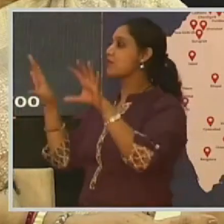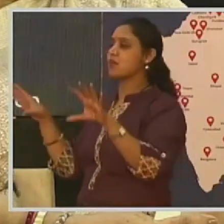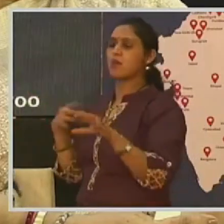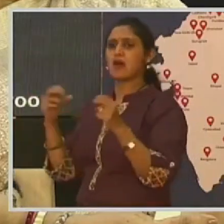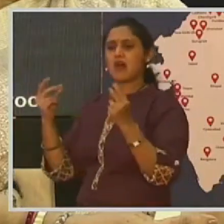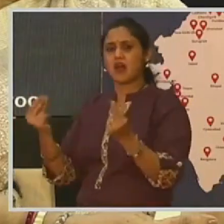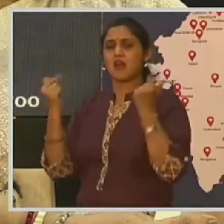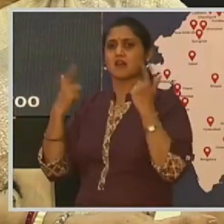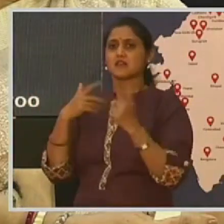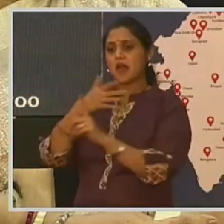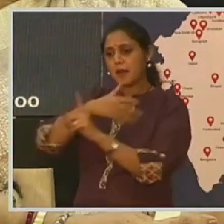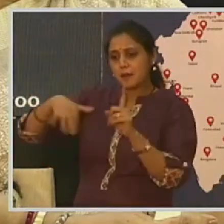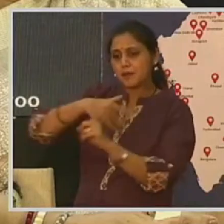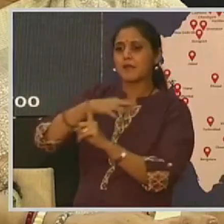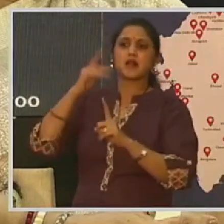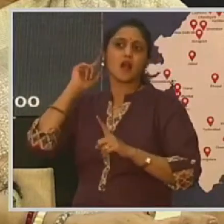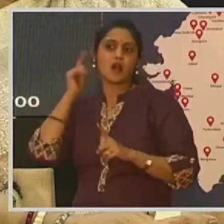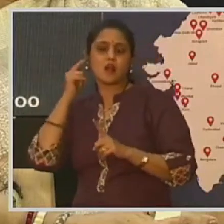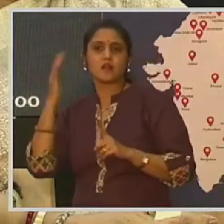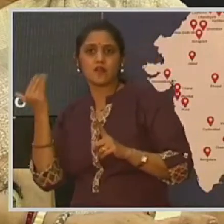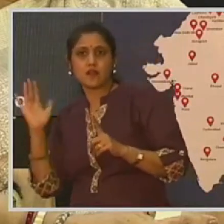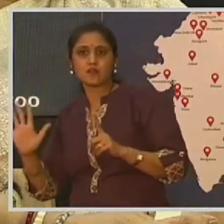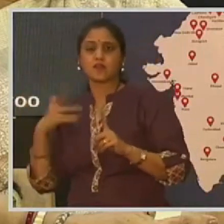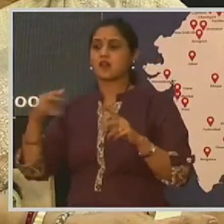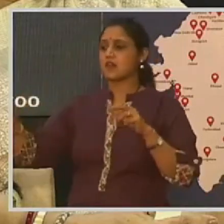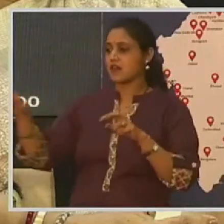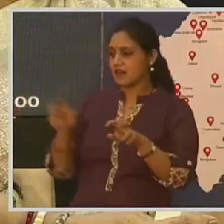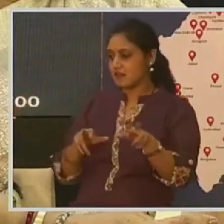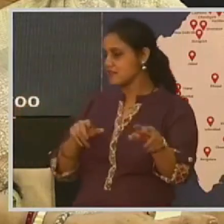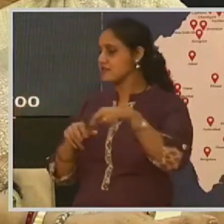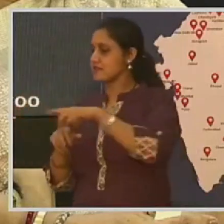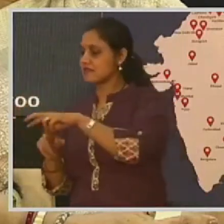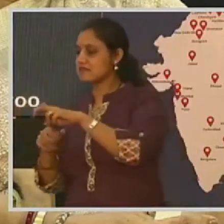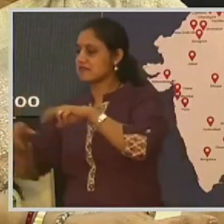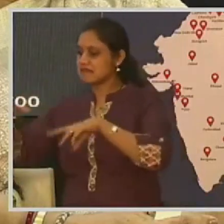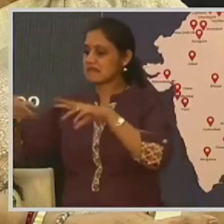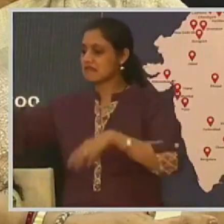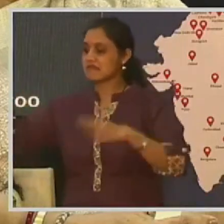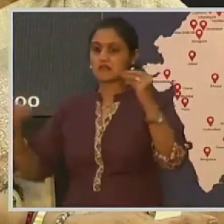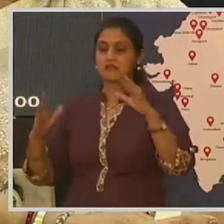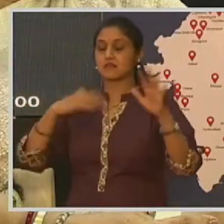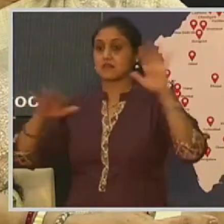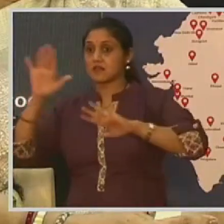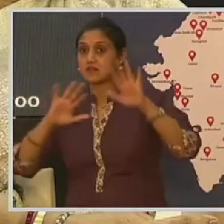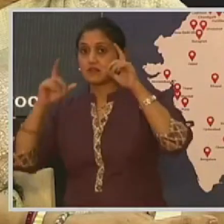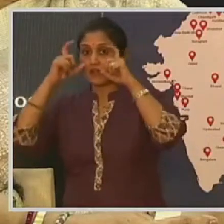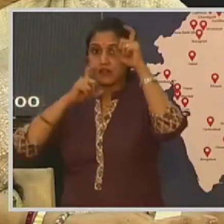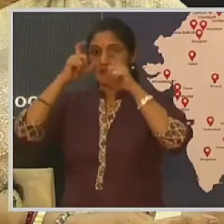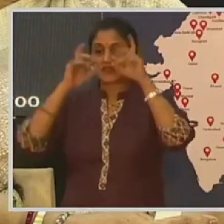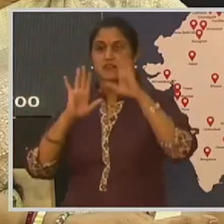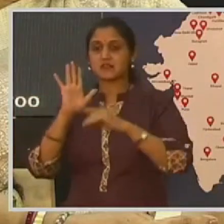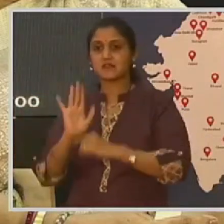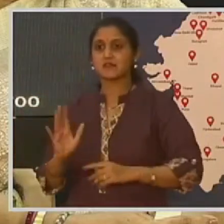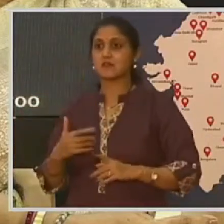है, एक बैकग्राउंड म्यूज़िक चल रहा होता है, एक्टर्स आ रहे हैं, जा रहे हैं, फेस पे एक्सप्रेशंस आ रहे हैं एक्टर्स के, लेकिन